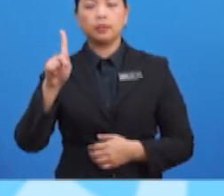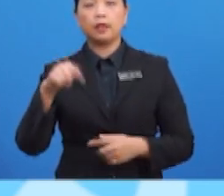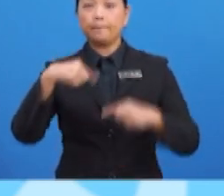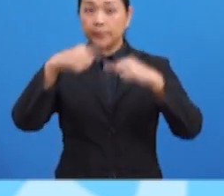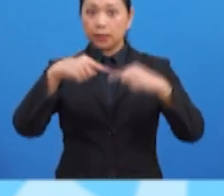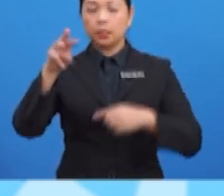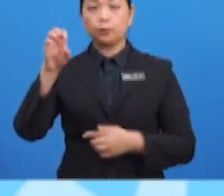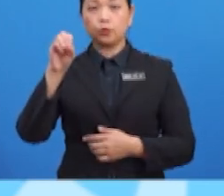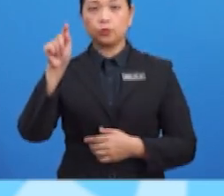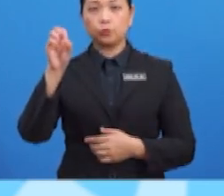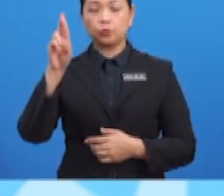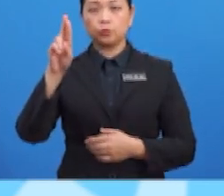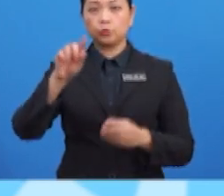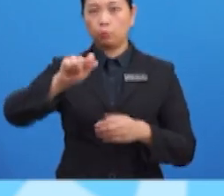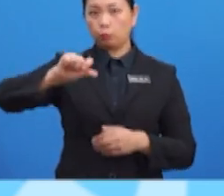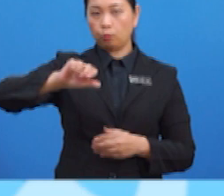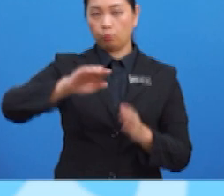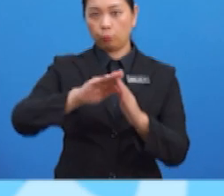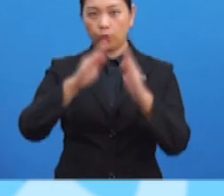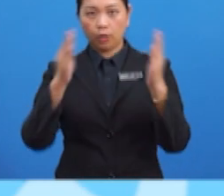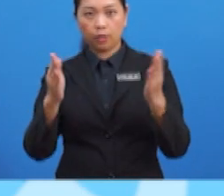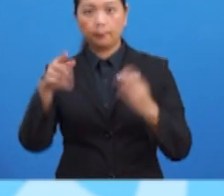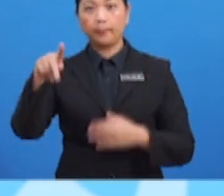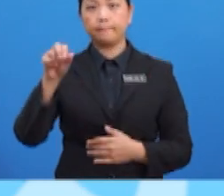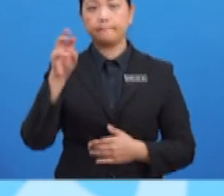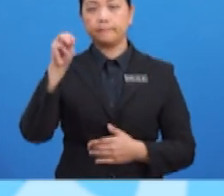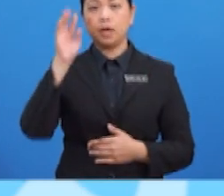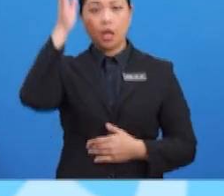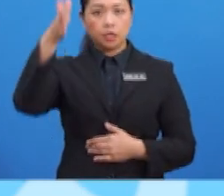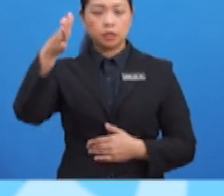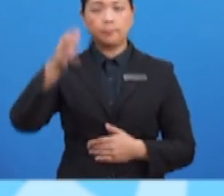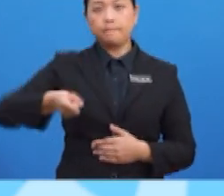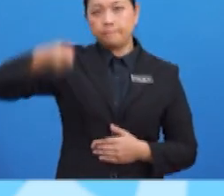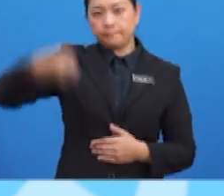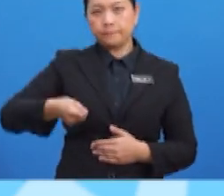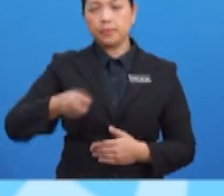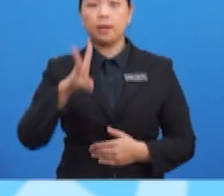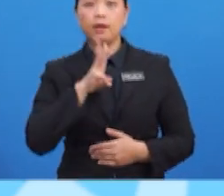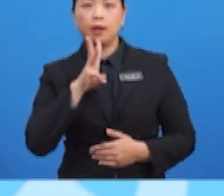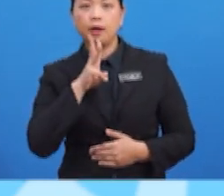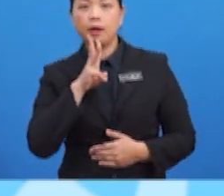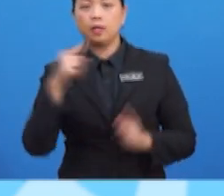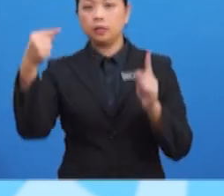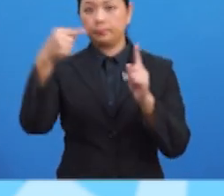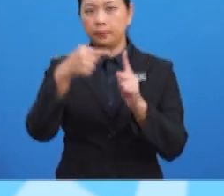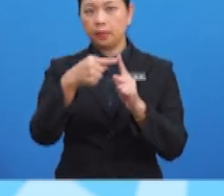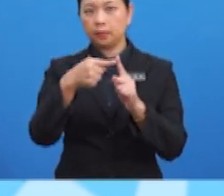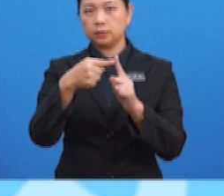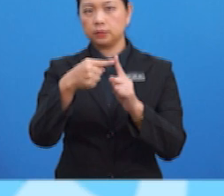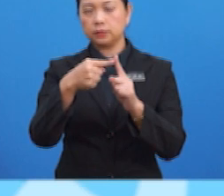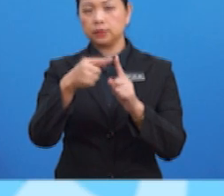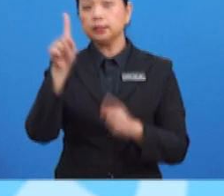dihidupkan, pam akan mengepam bendalir hidrolik daripada tangki terus kepada injap kawalan arah.